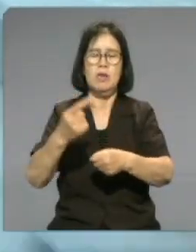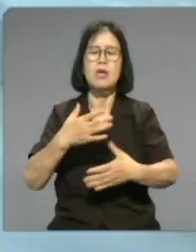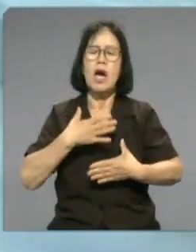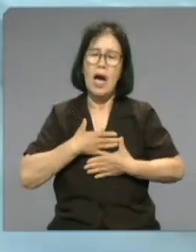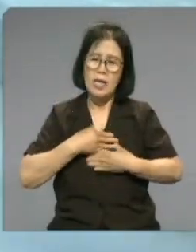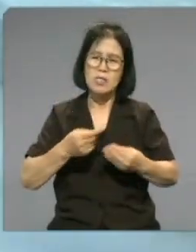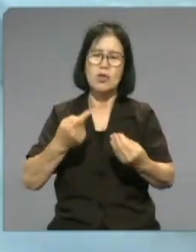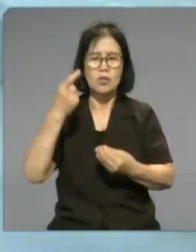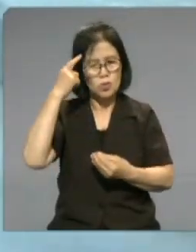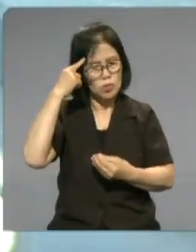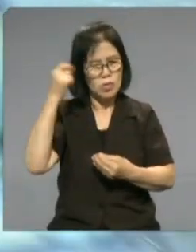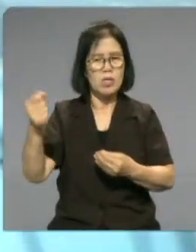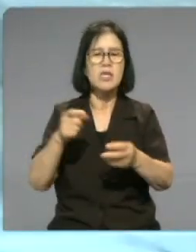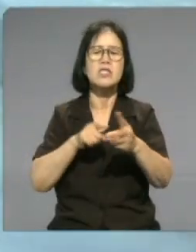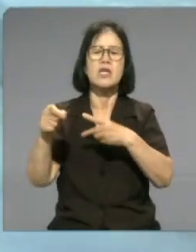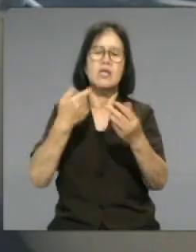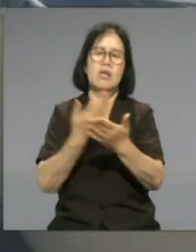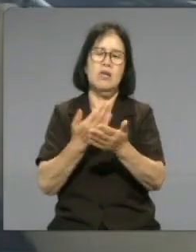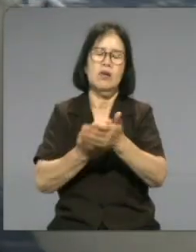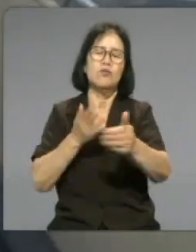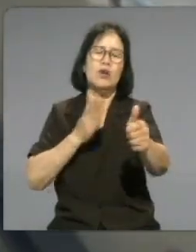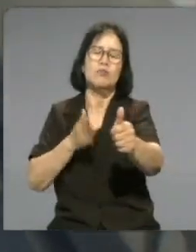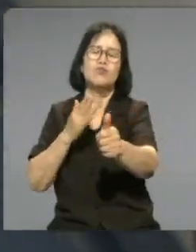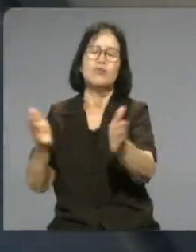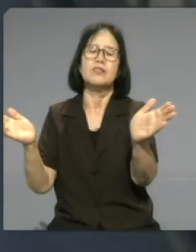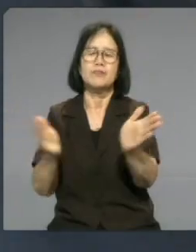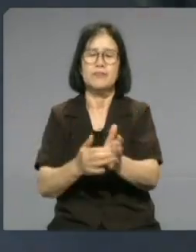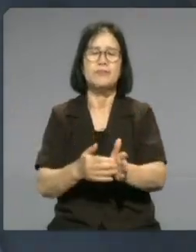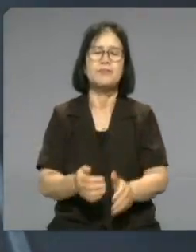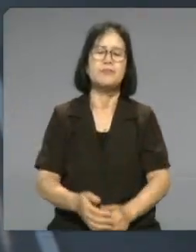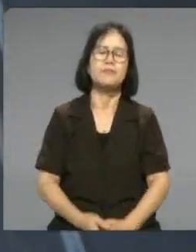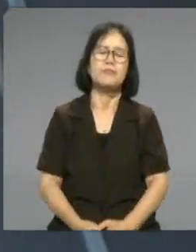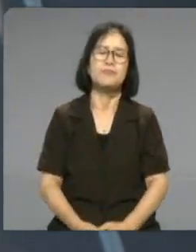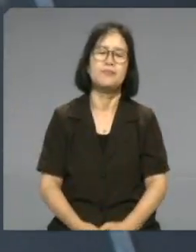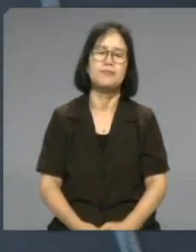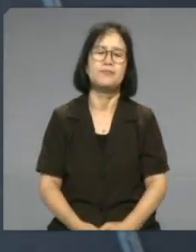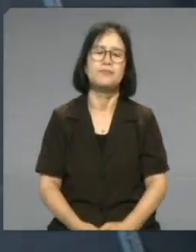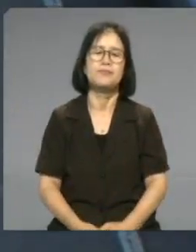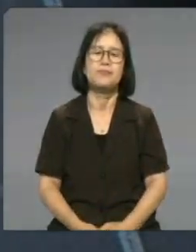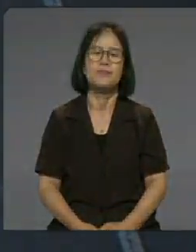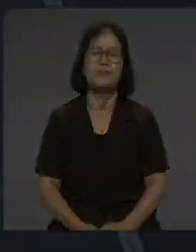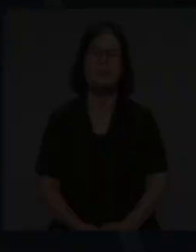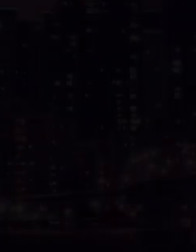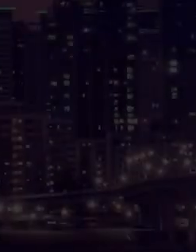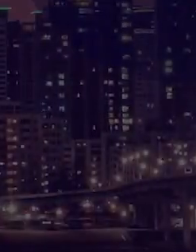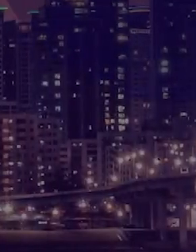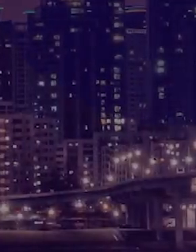안전조치로 이해해 줄 것을 당부했습니다. OBS 뉴스 황정환입니다.